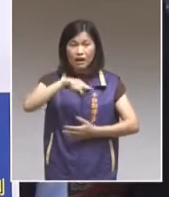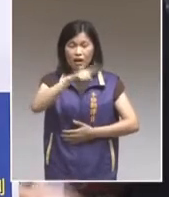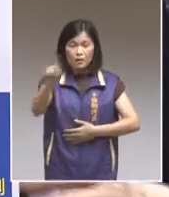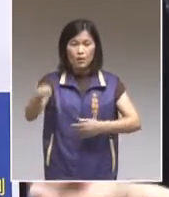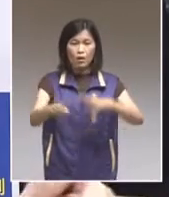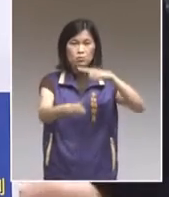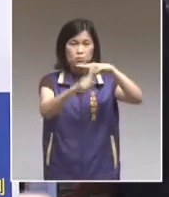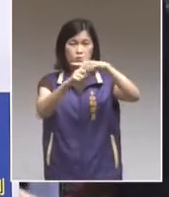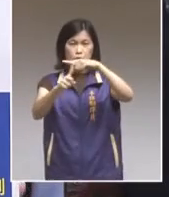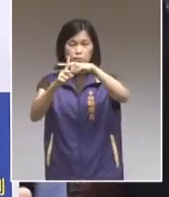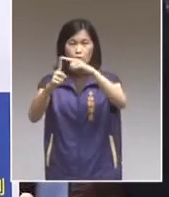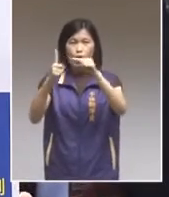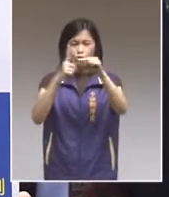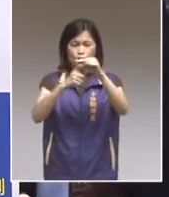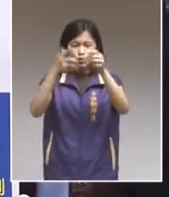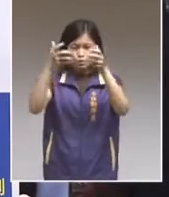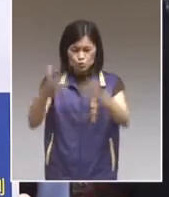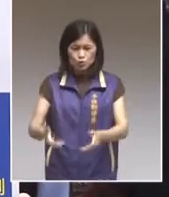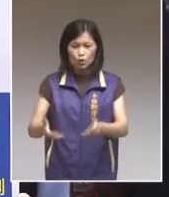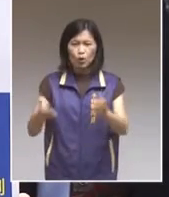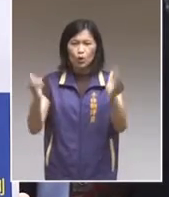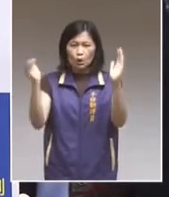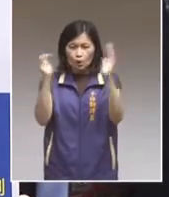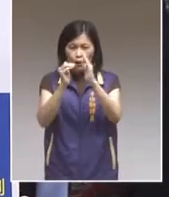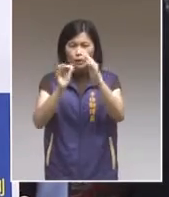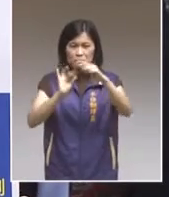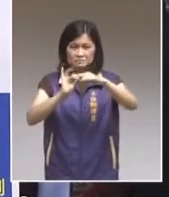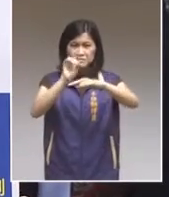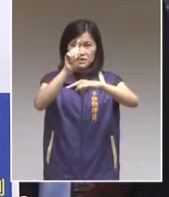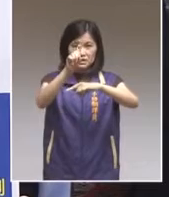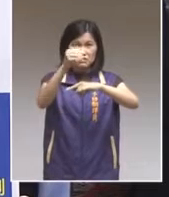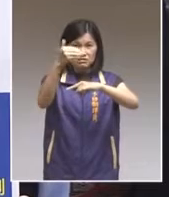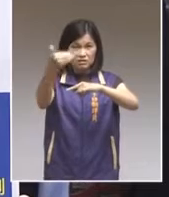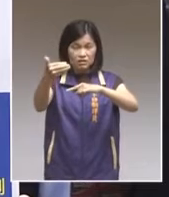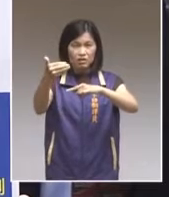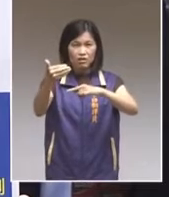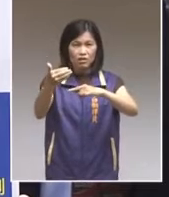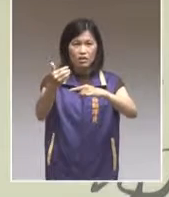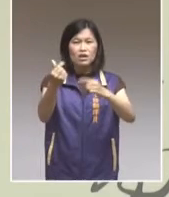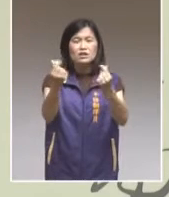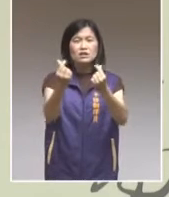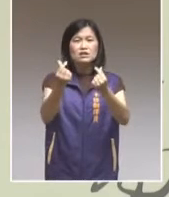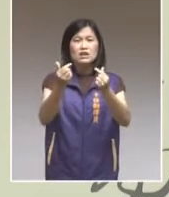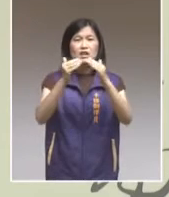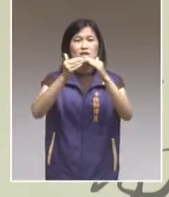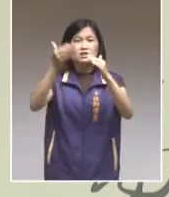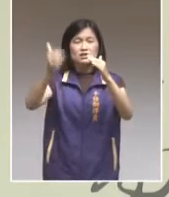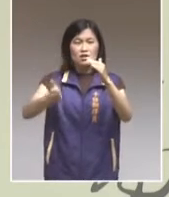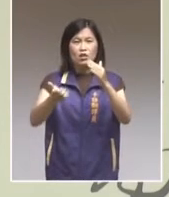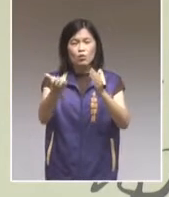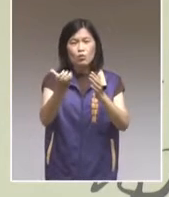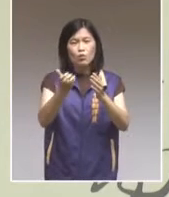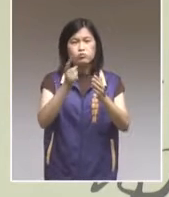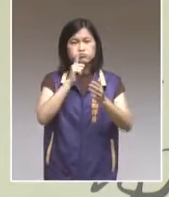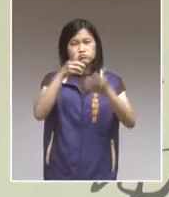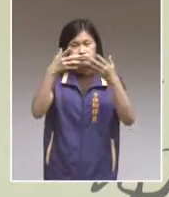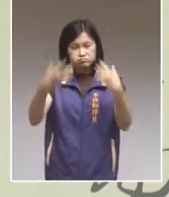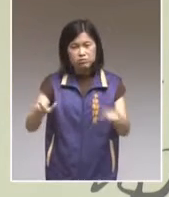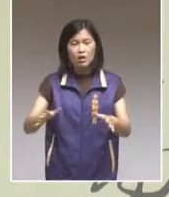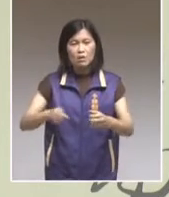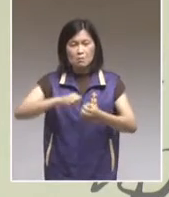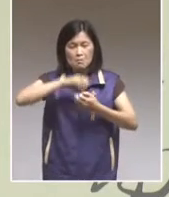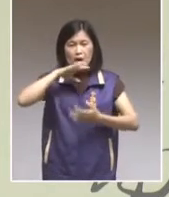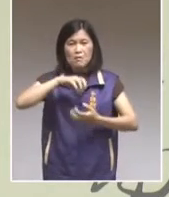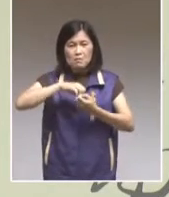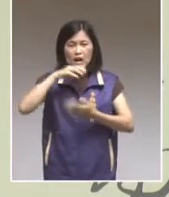疫中重度会接近 19%。 所以这个诚如市长刚刚讲的我们的长者疫苗